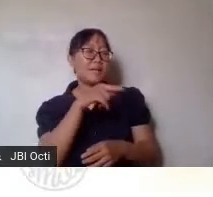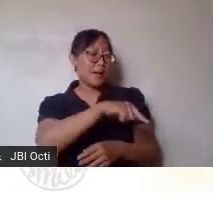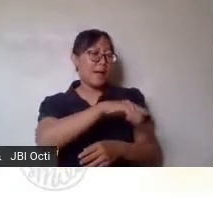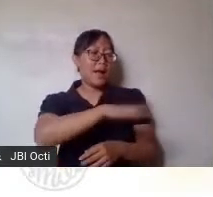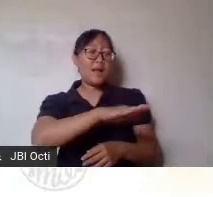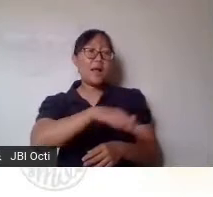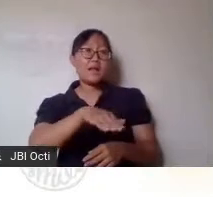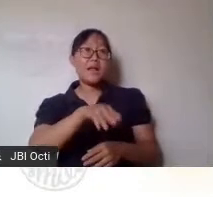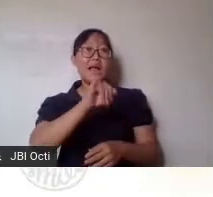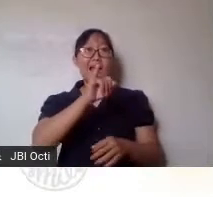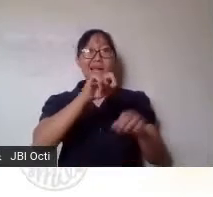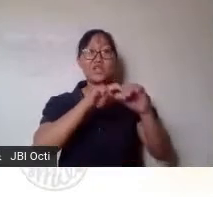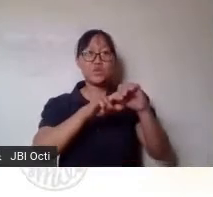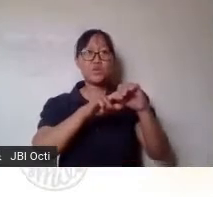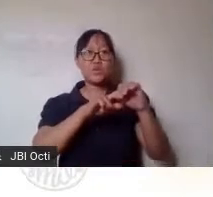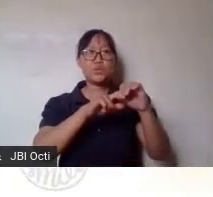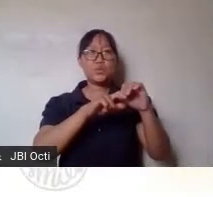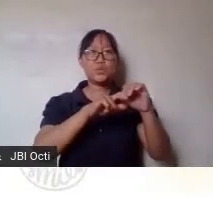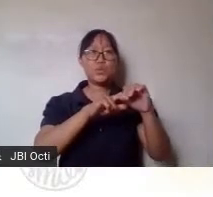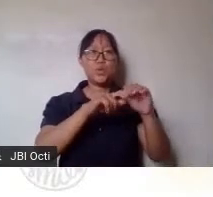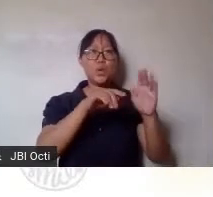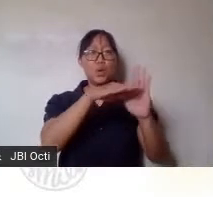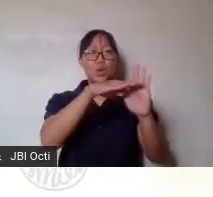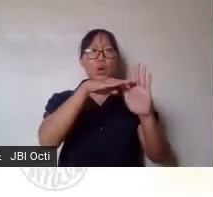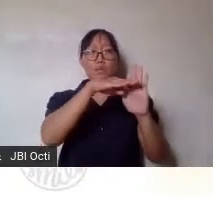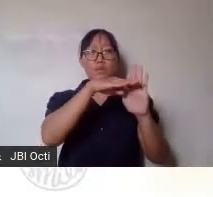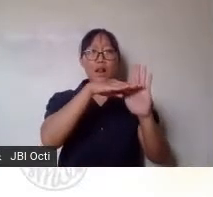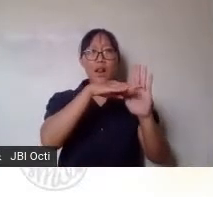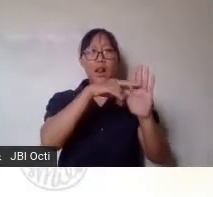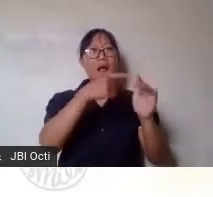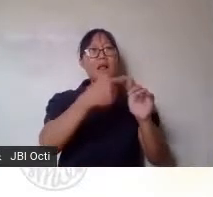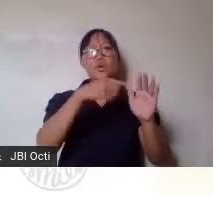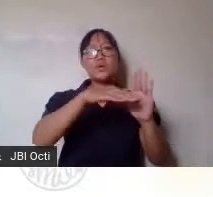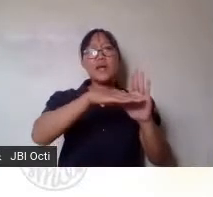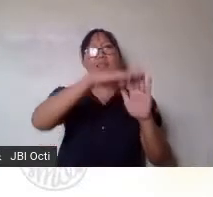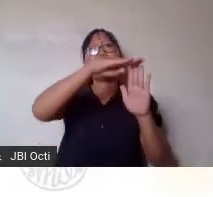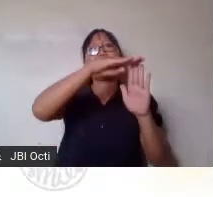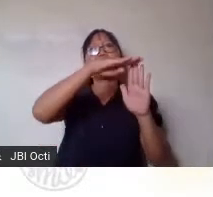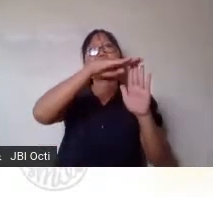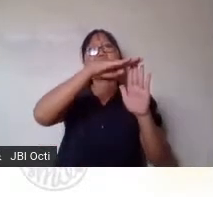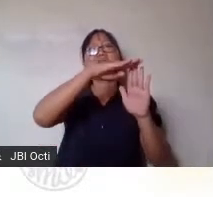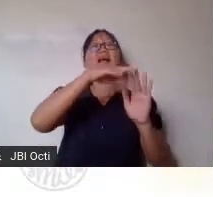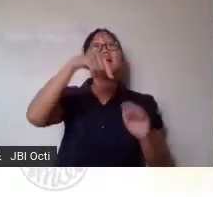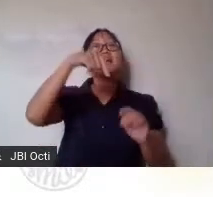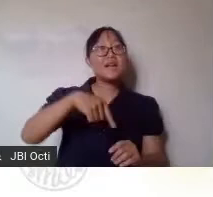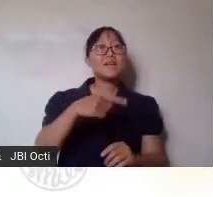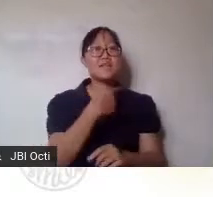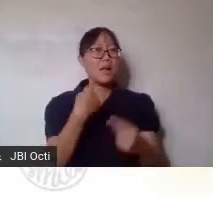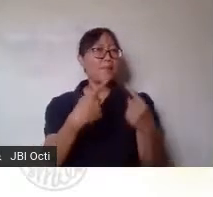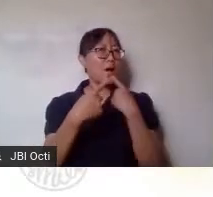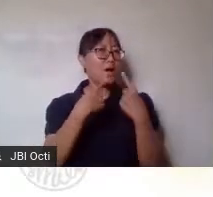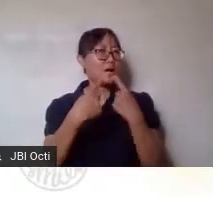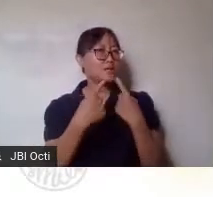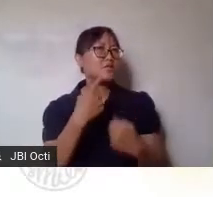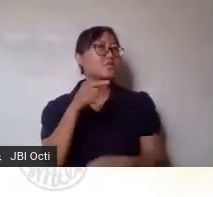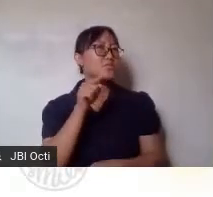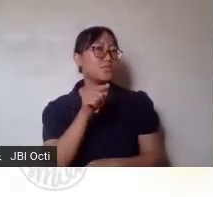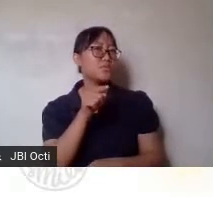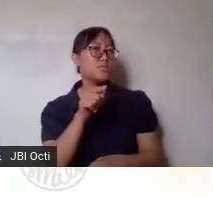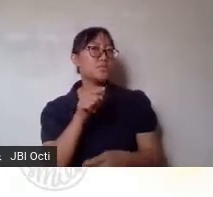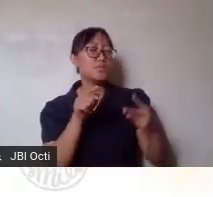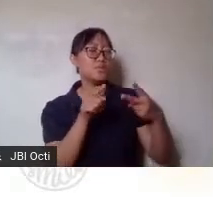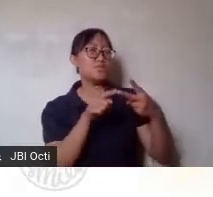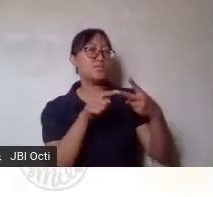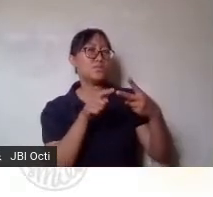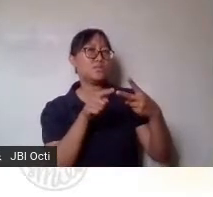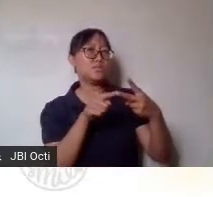di atas rata-rata normal. Nah, ini yang kita bahas hari ini. Kenapa? Karena sesungguhnya kalau kita berhadapan dengan kasus yang